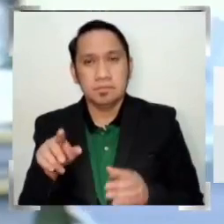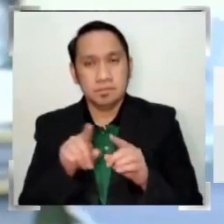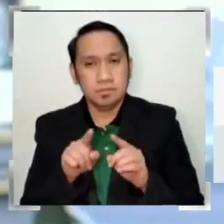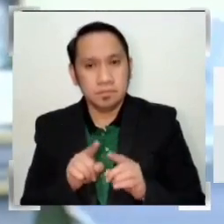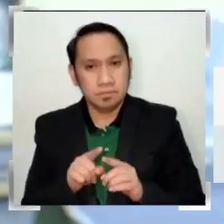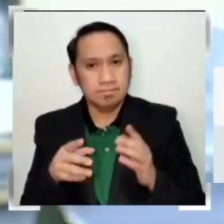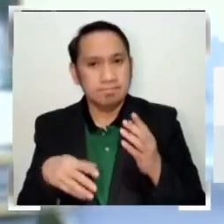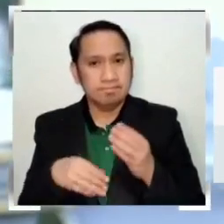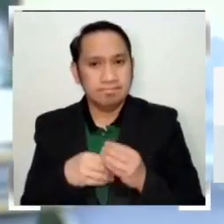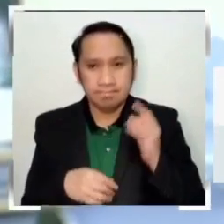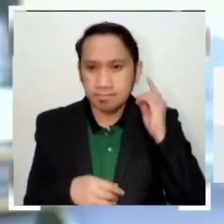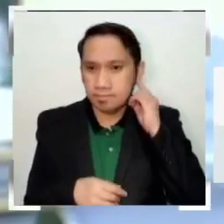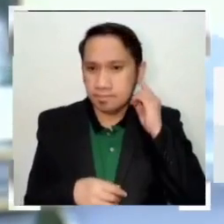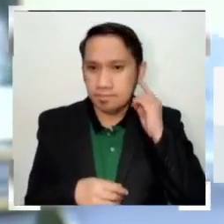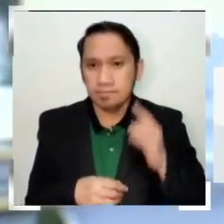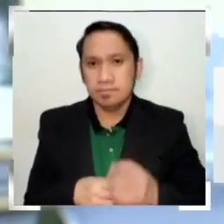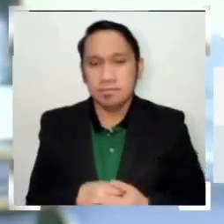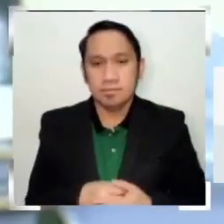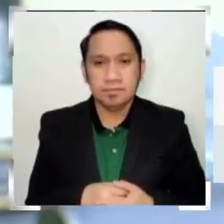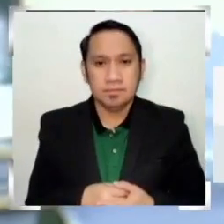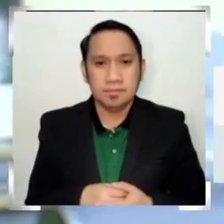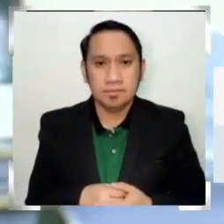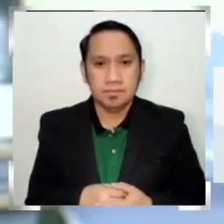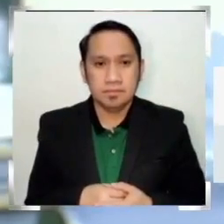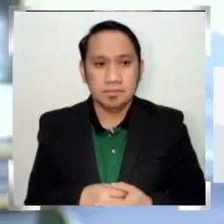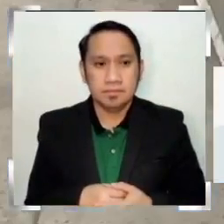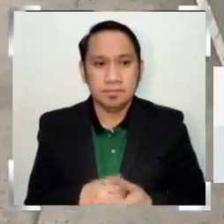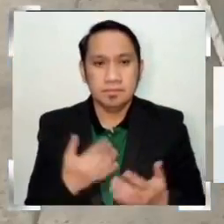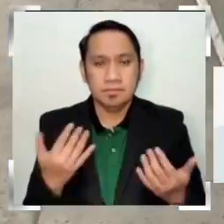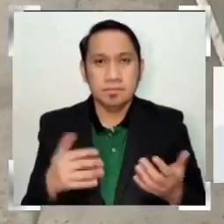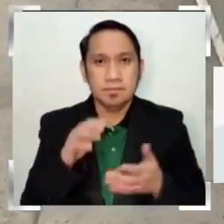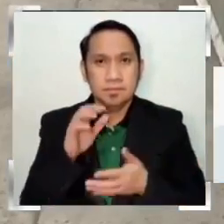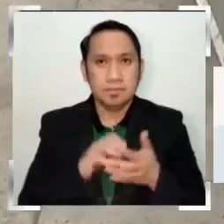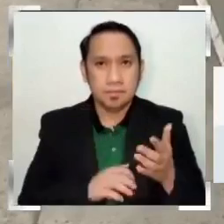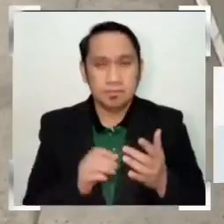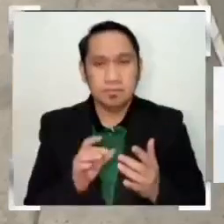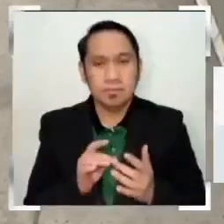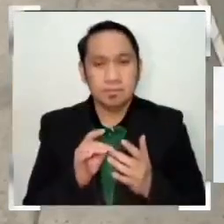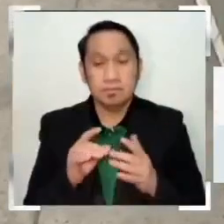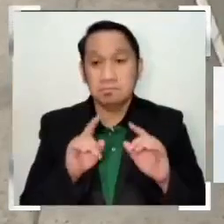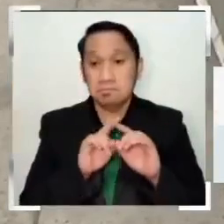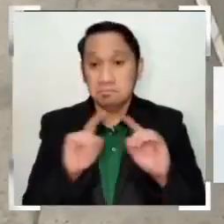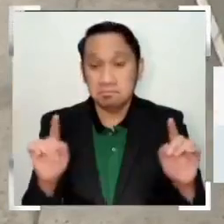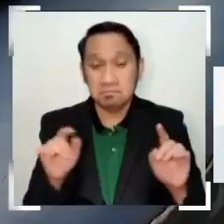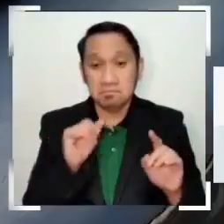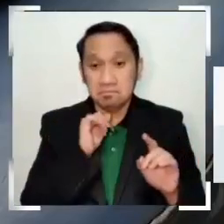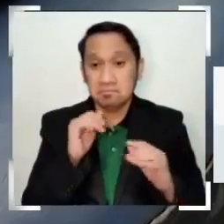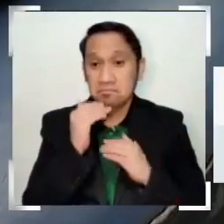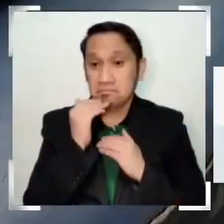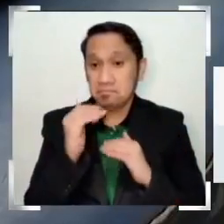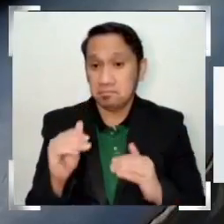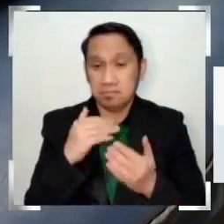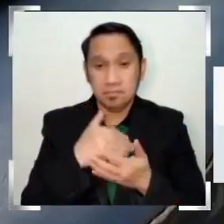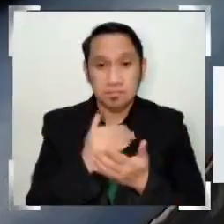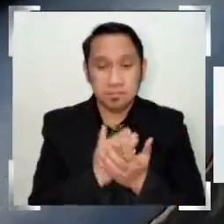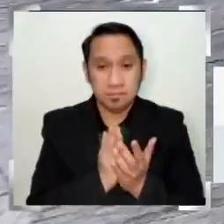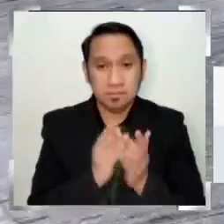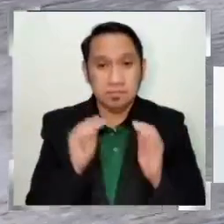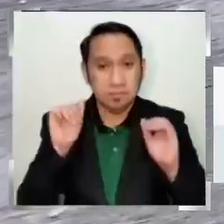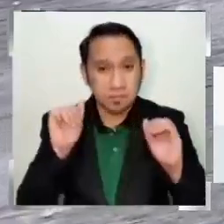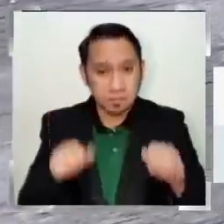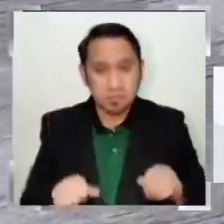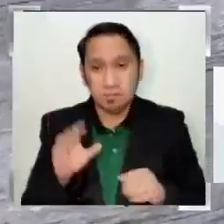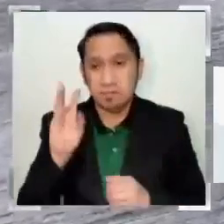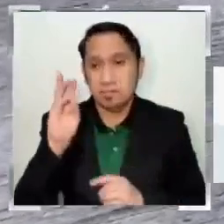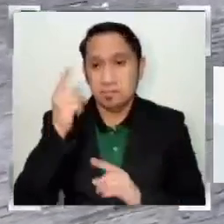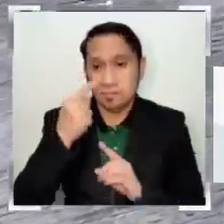in effect, dalawang discount po yan sa mga special group. Pero dahil limitado ang pondo, posibleng 6 na buwan lang